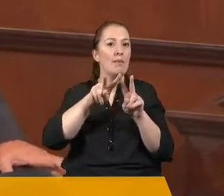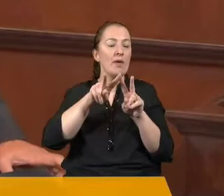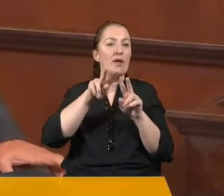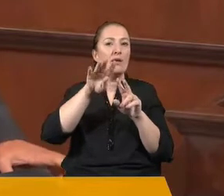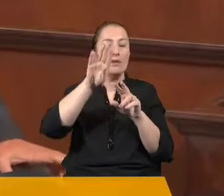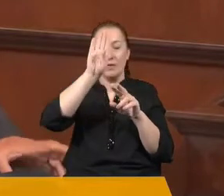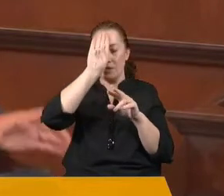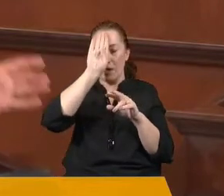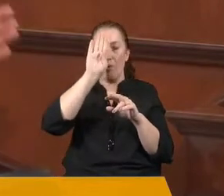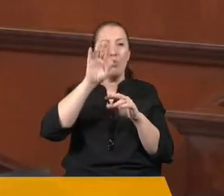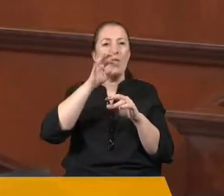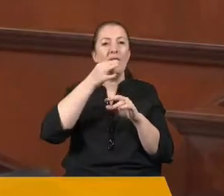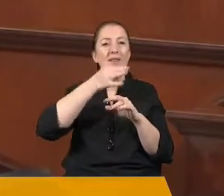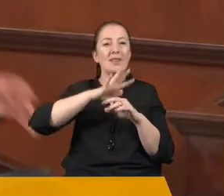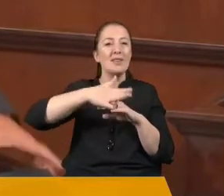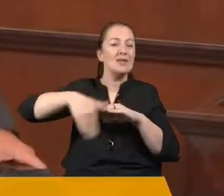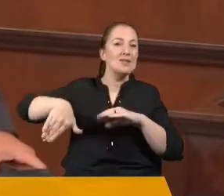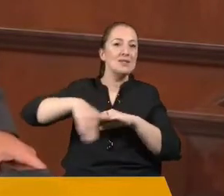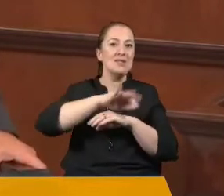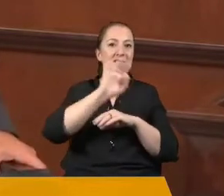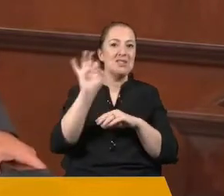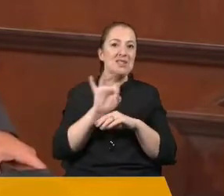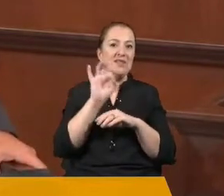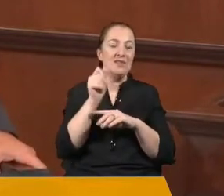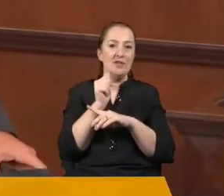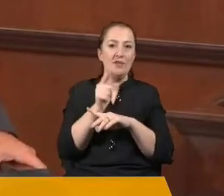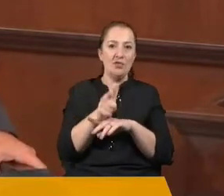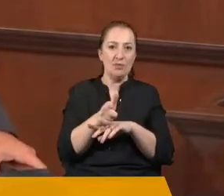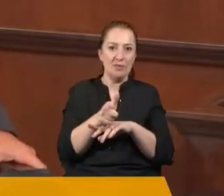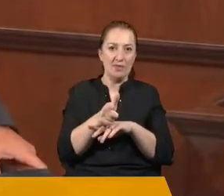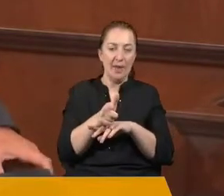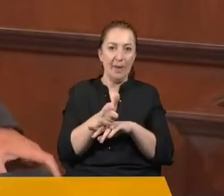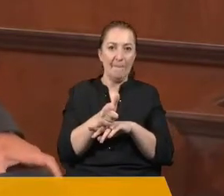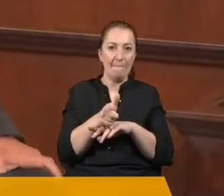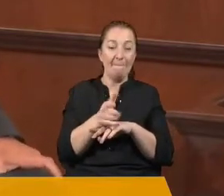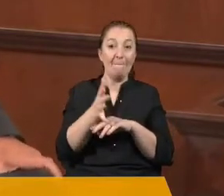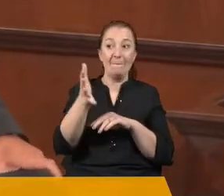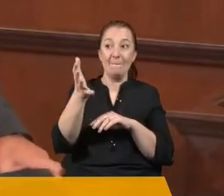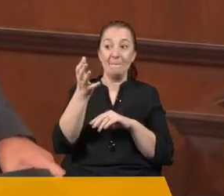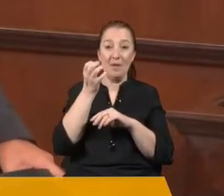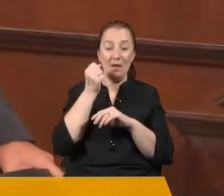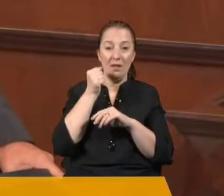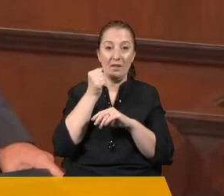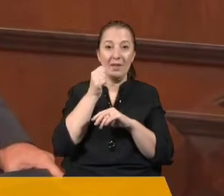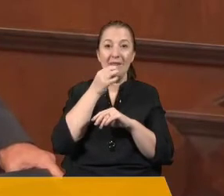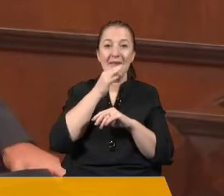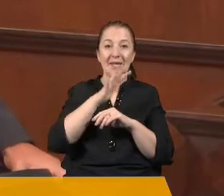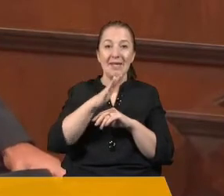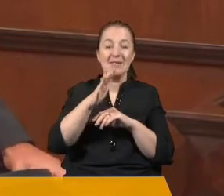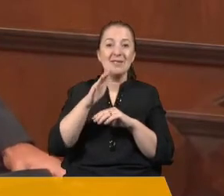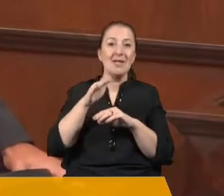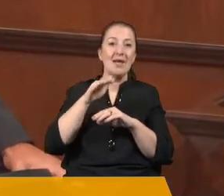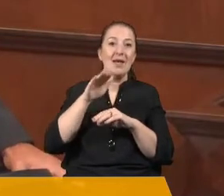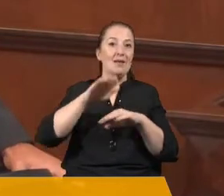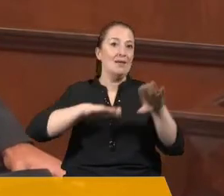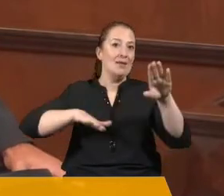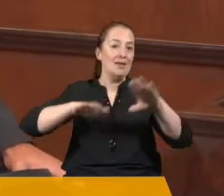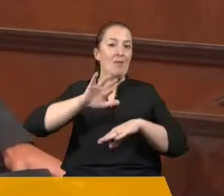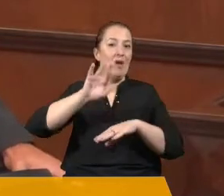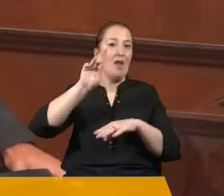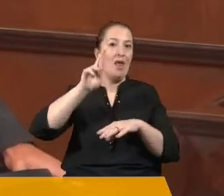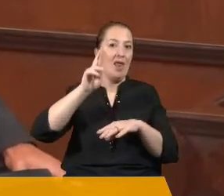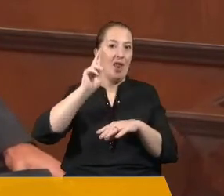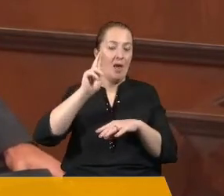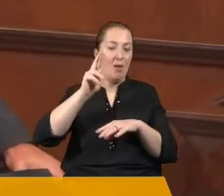İstanbul'a sahil şeridi olan Silivri ilçesinde alınan denize girme raporları,